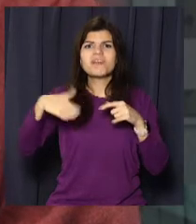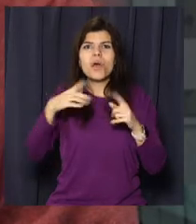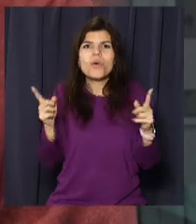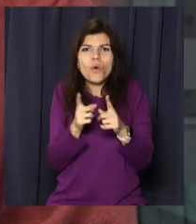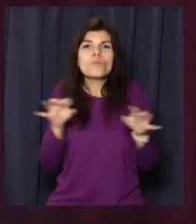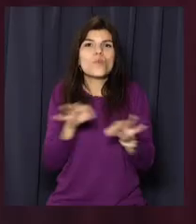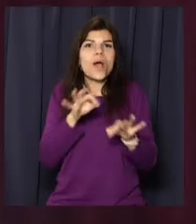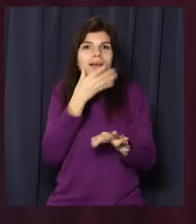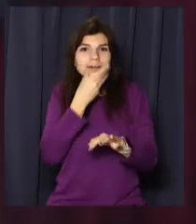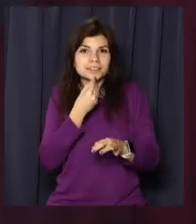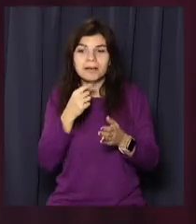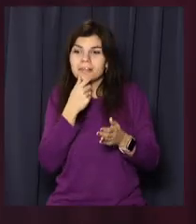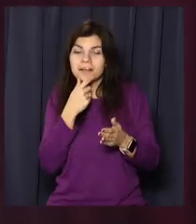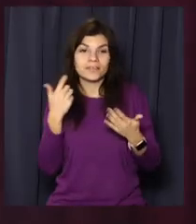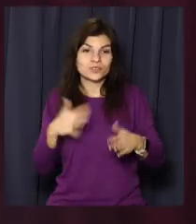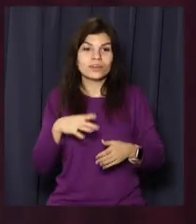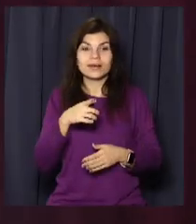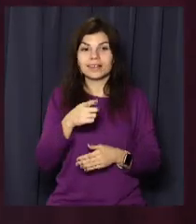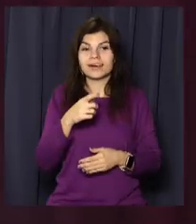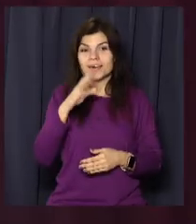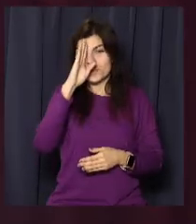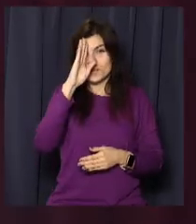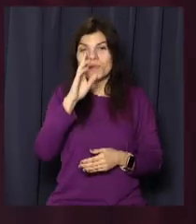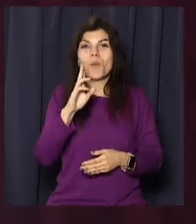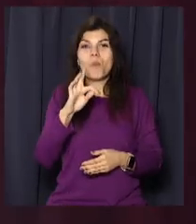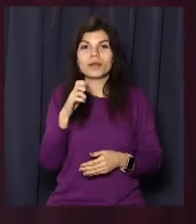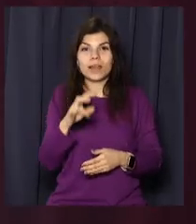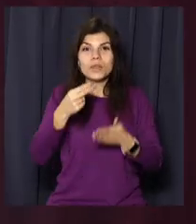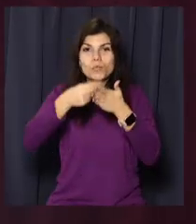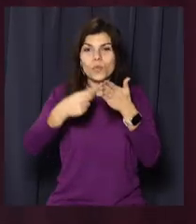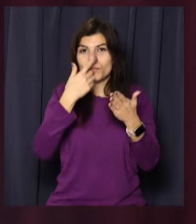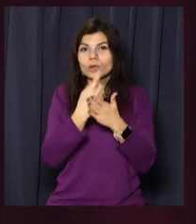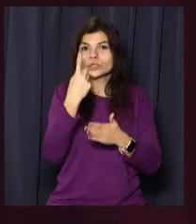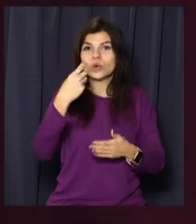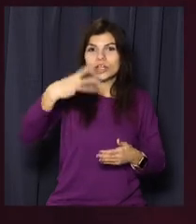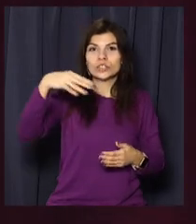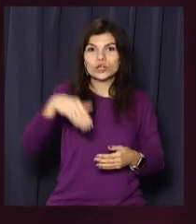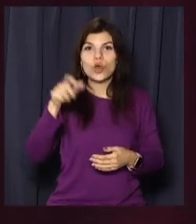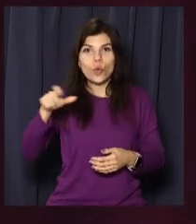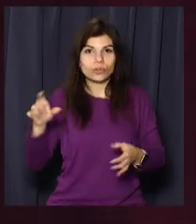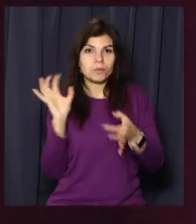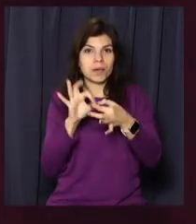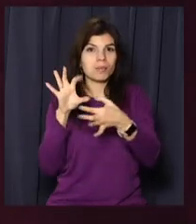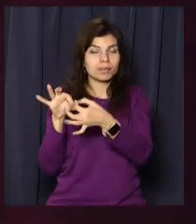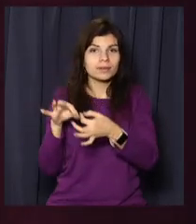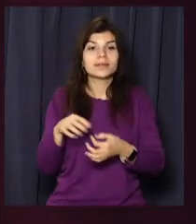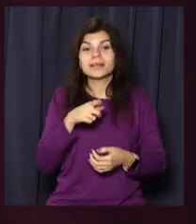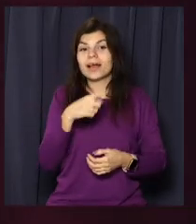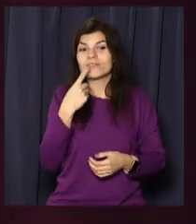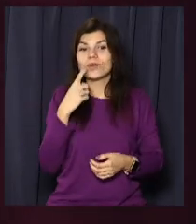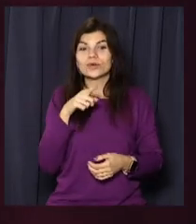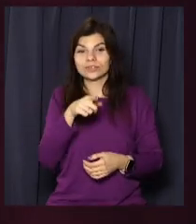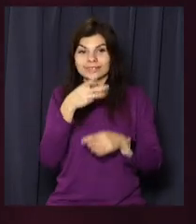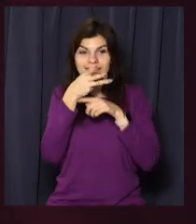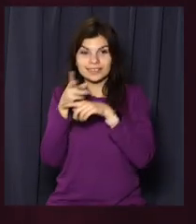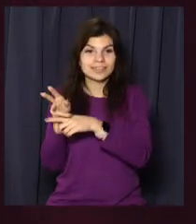гарна музика. На акаунт 18-річного Богдана у TikTok підписано понад 130 тисяч фоловерів. Тіктокер стверджує, тиражує